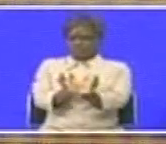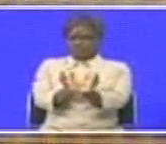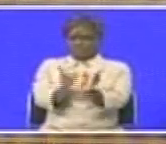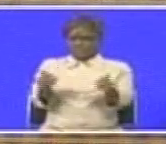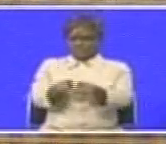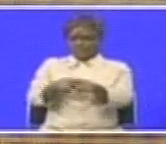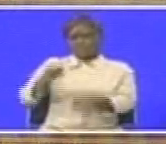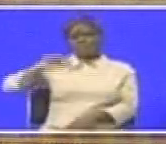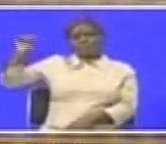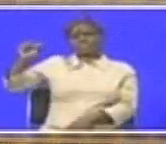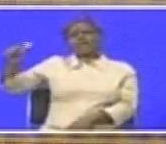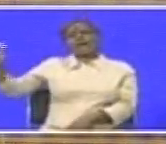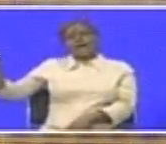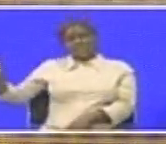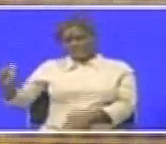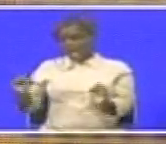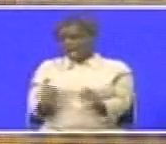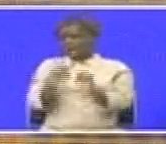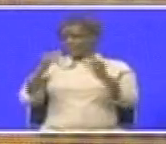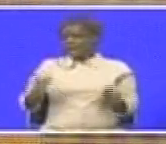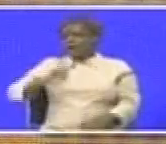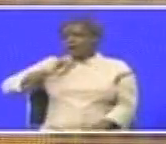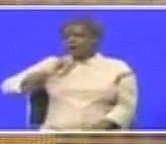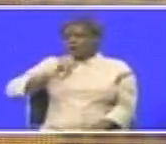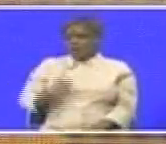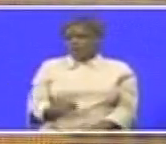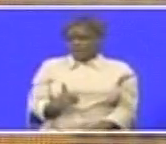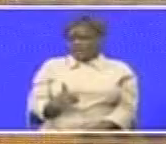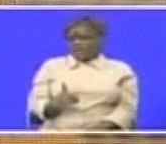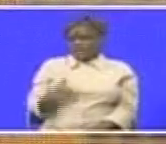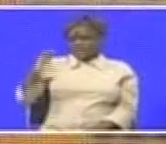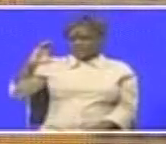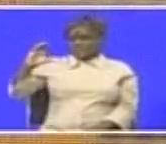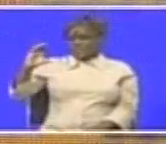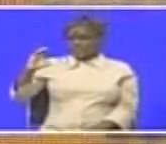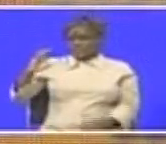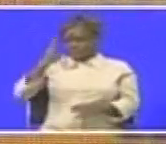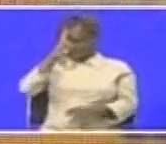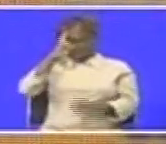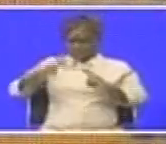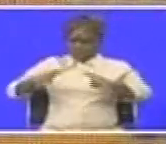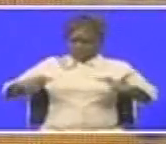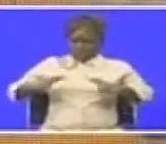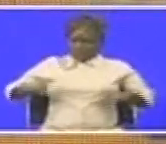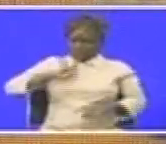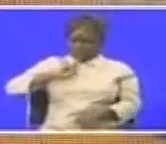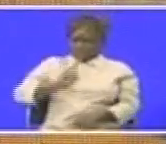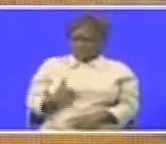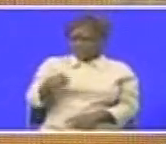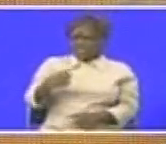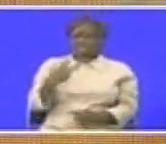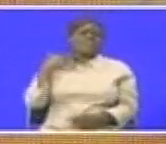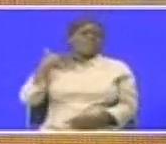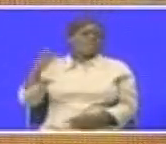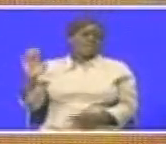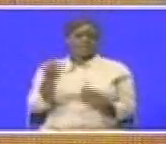na wanasiasa wengine wa CORD kumetokana na amri ya hapo jana iliyotolewa na Inspekta Jenerali wa polisi Joseph Boinet kwa madai ya kutoa